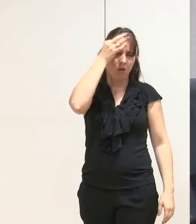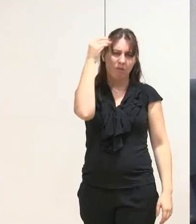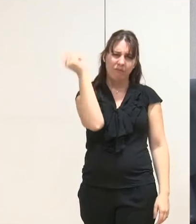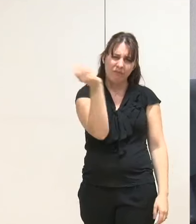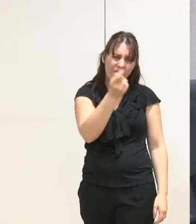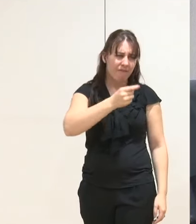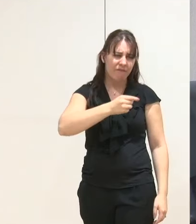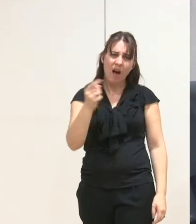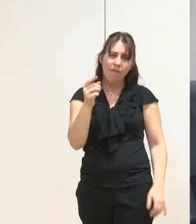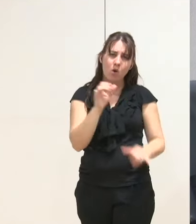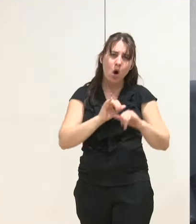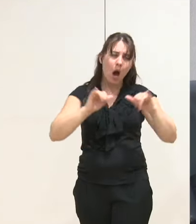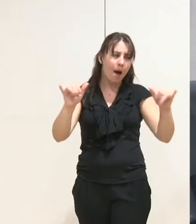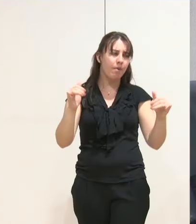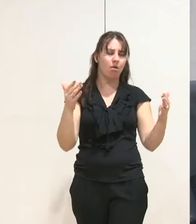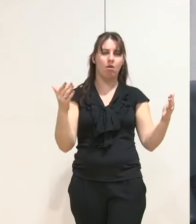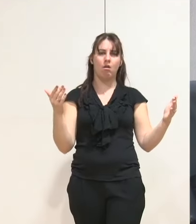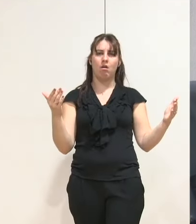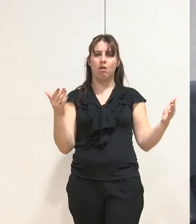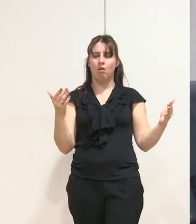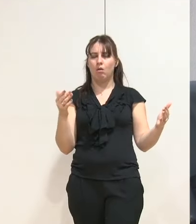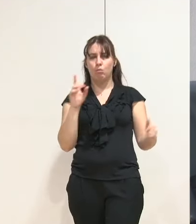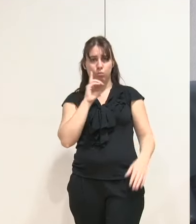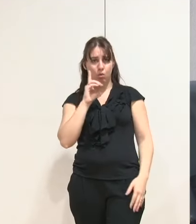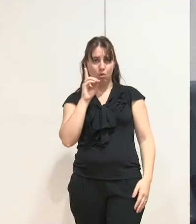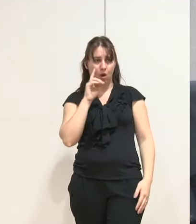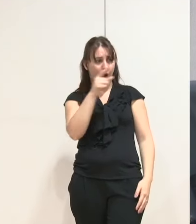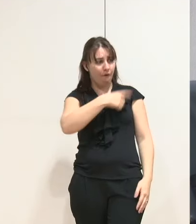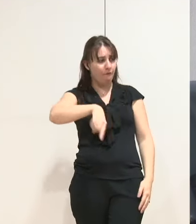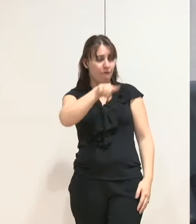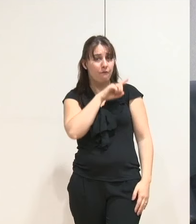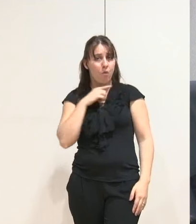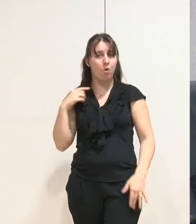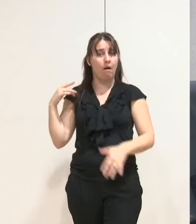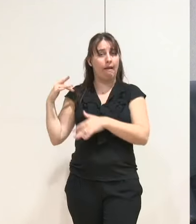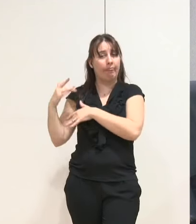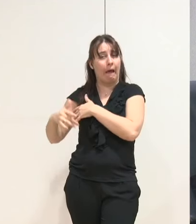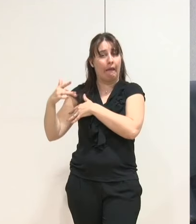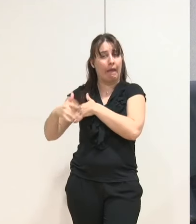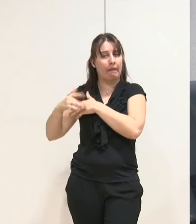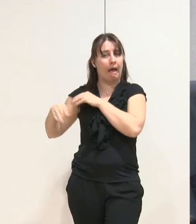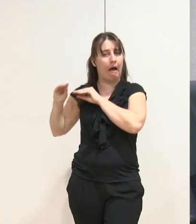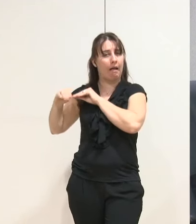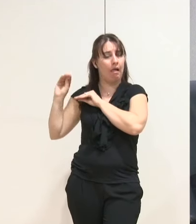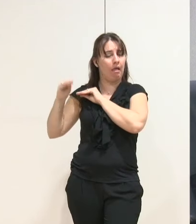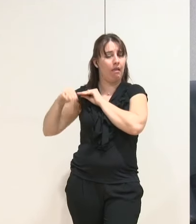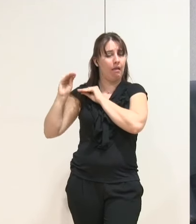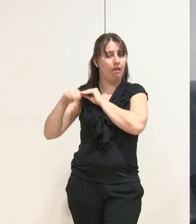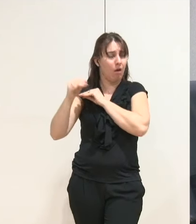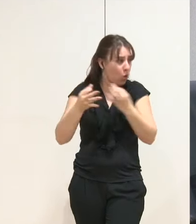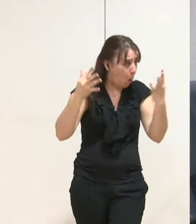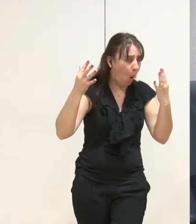défavorable extrêmement défavorable parce que vous avez tarder trop tarder à vous